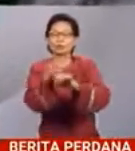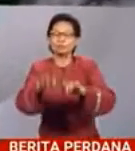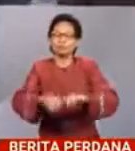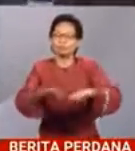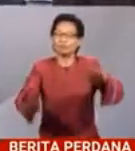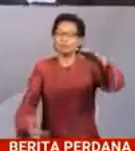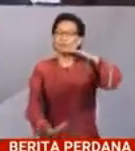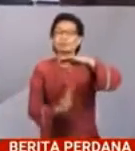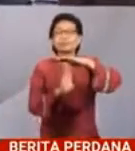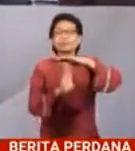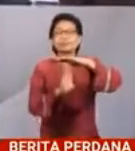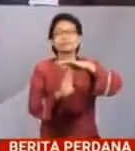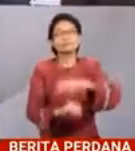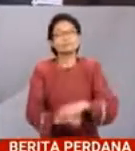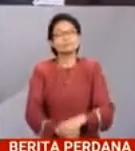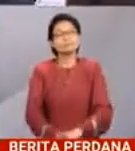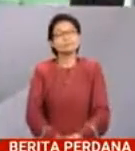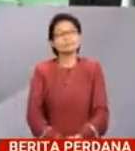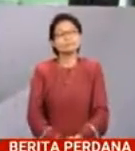penularan COVID-19.